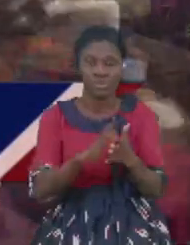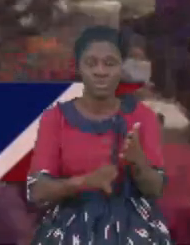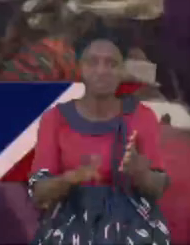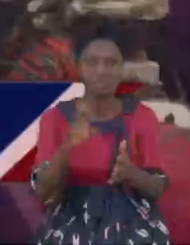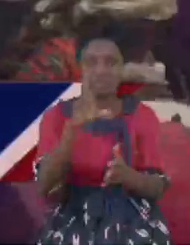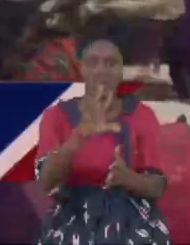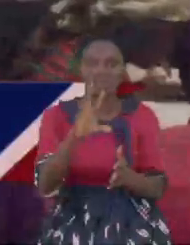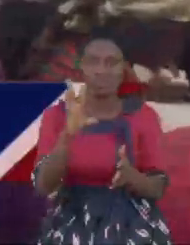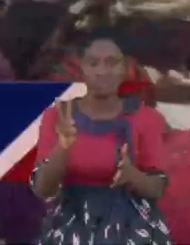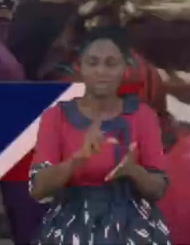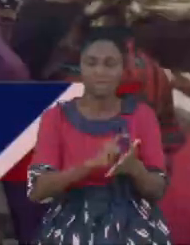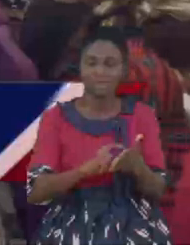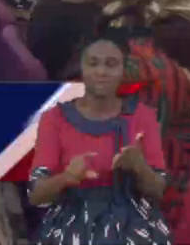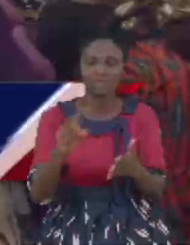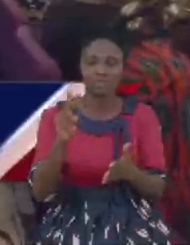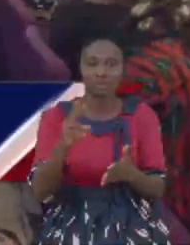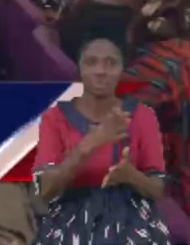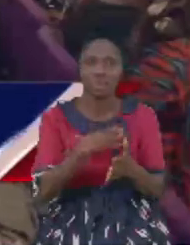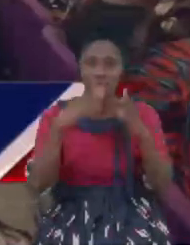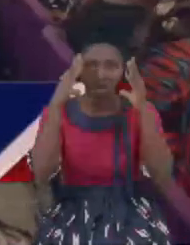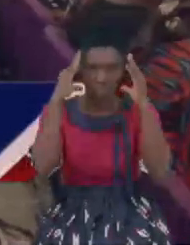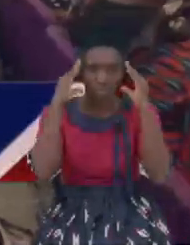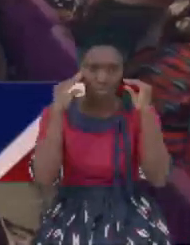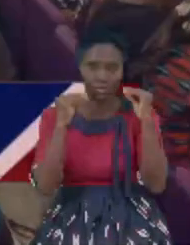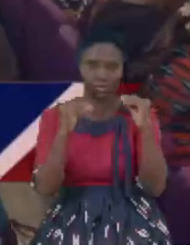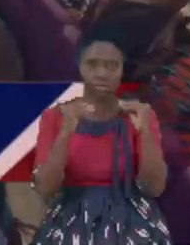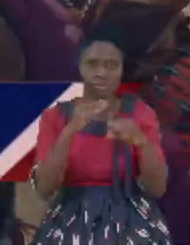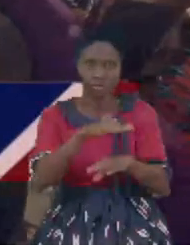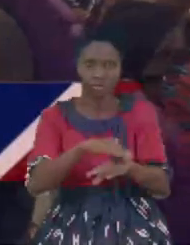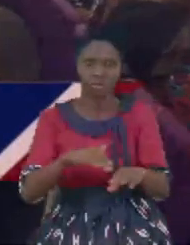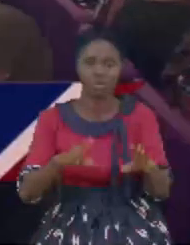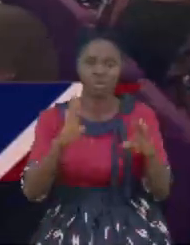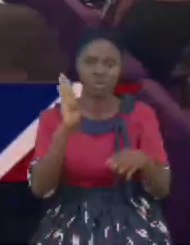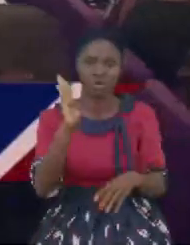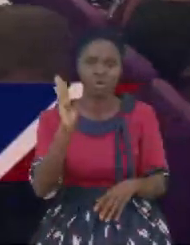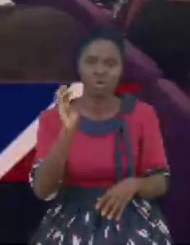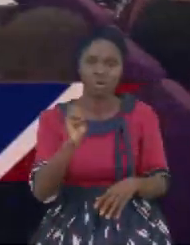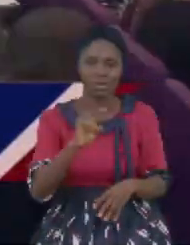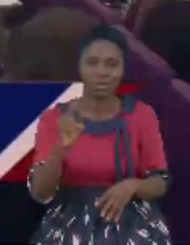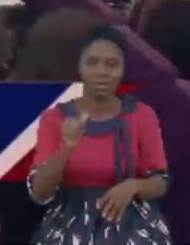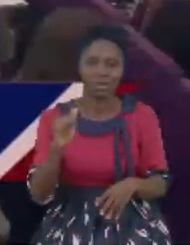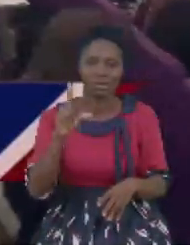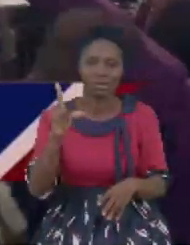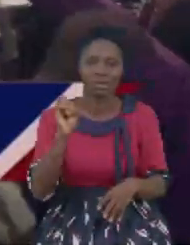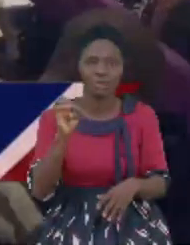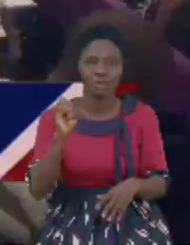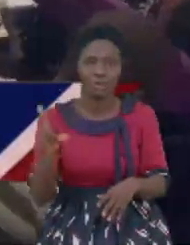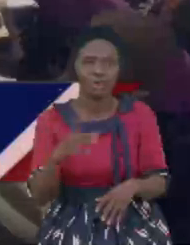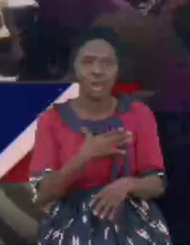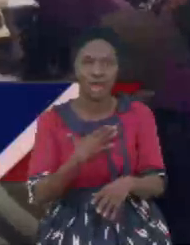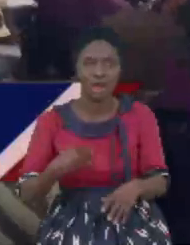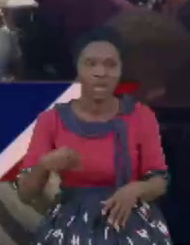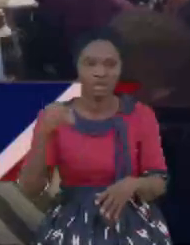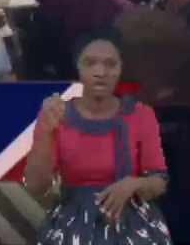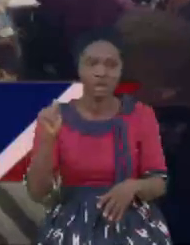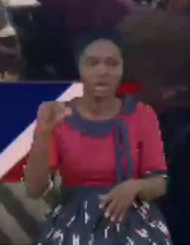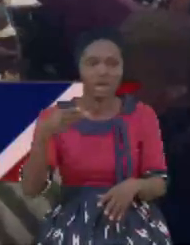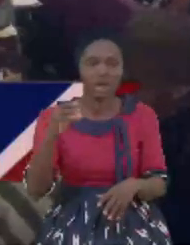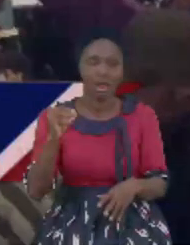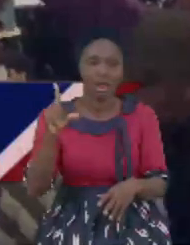2. Exode 36, nous lisons le verset 2. Moïse appela Betsaliel, Oliab et tous les